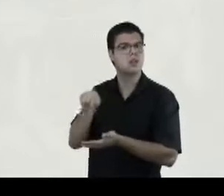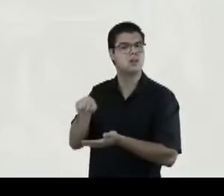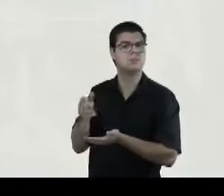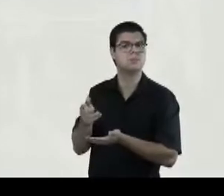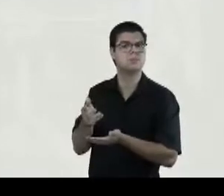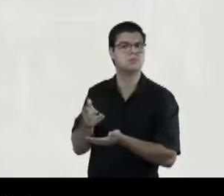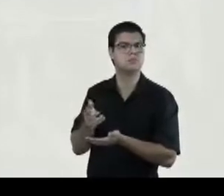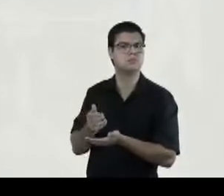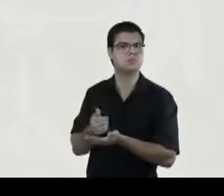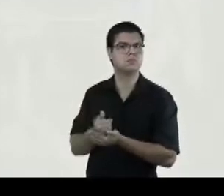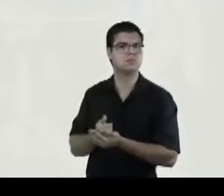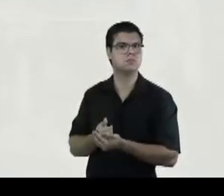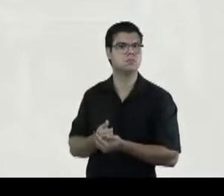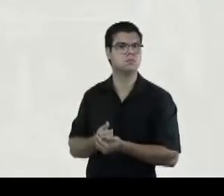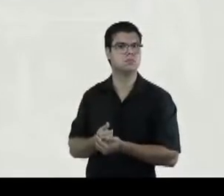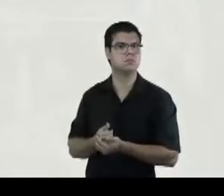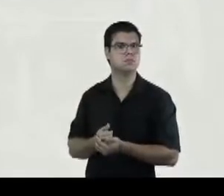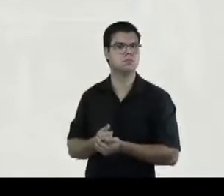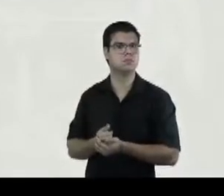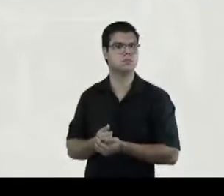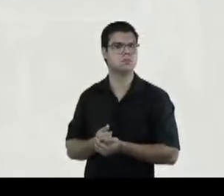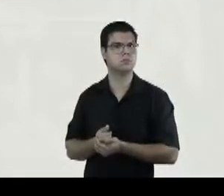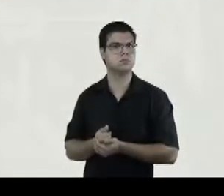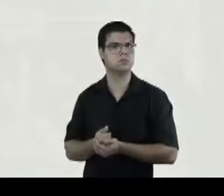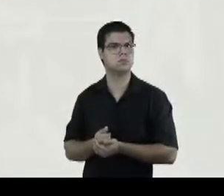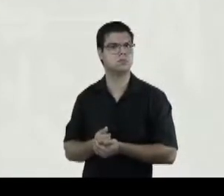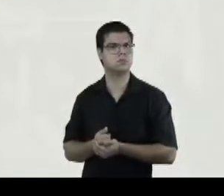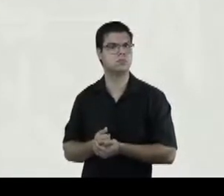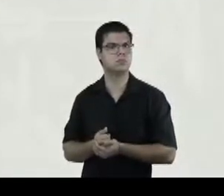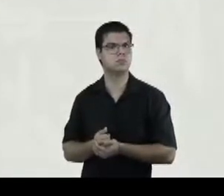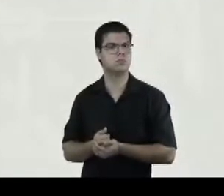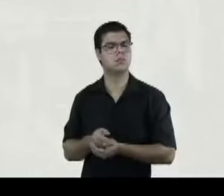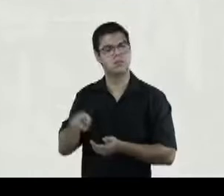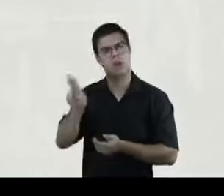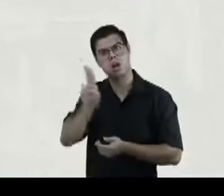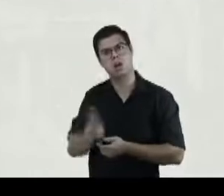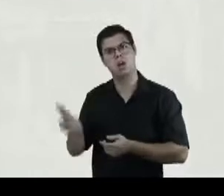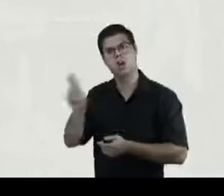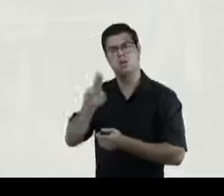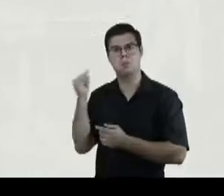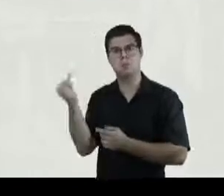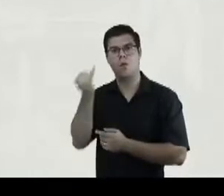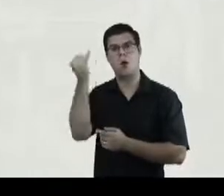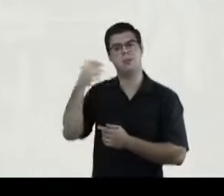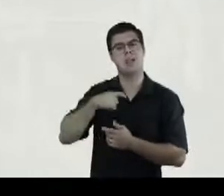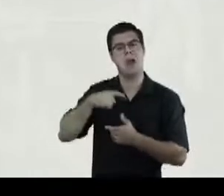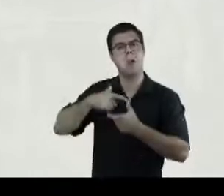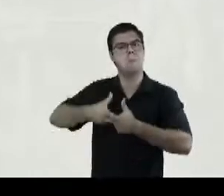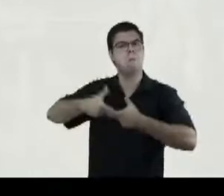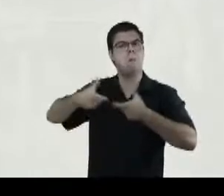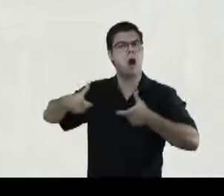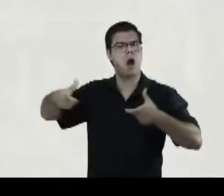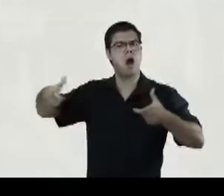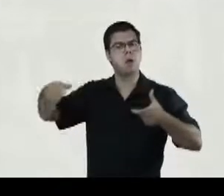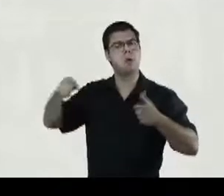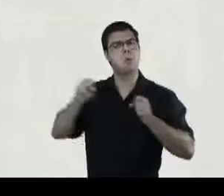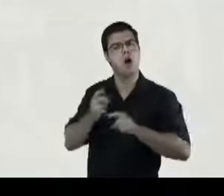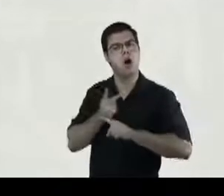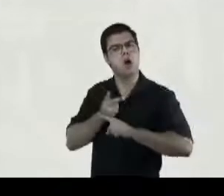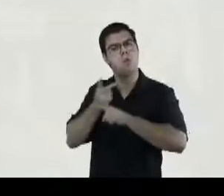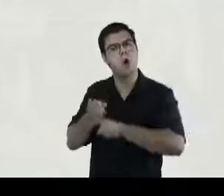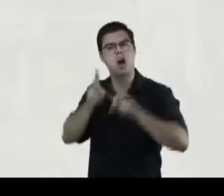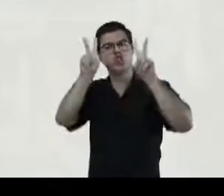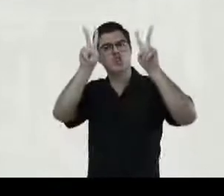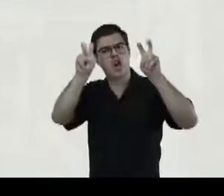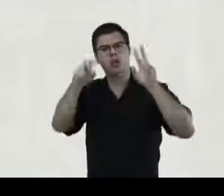choses vraiment très utiles. Alors, il y a un peu trop de moyens de chercher. Vous voyez, on peut chercher par titre, auteur, éditeur, marque, mais en